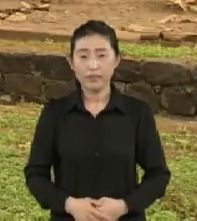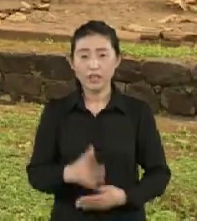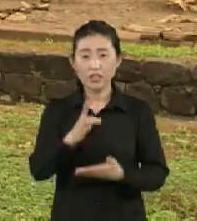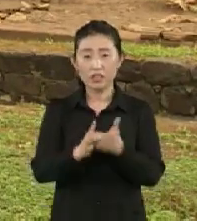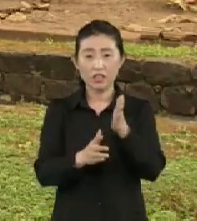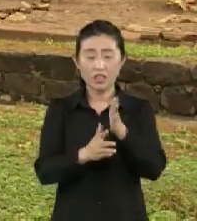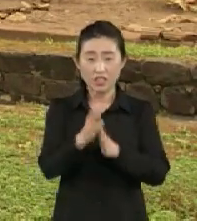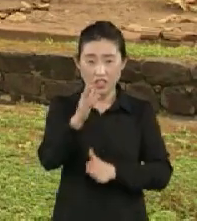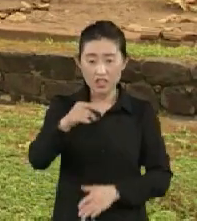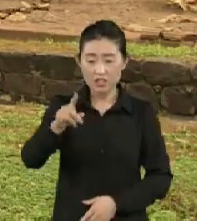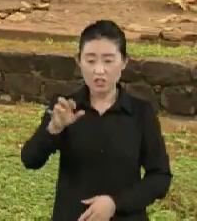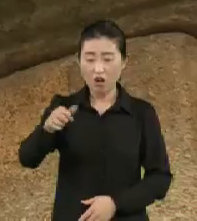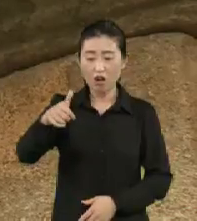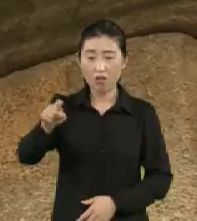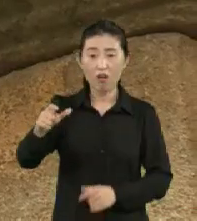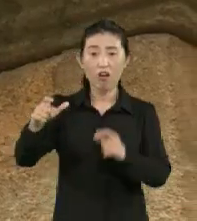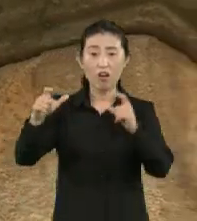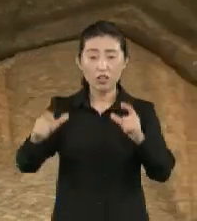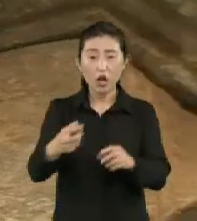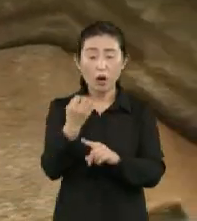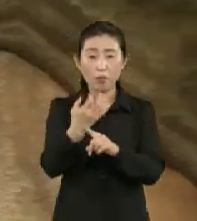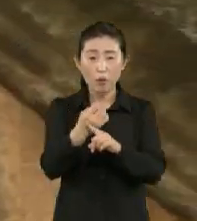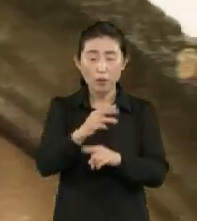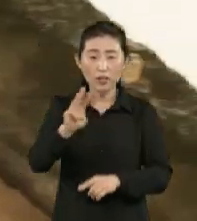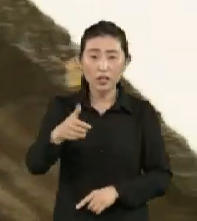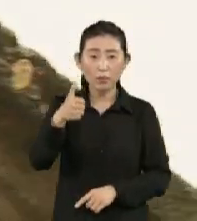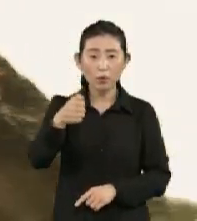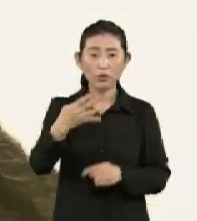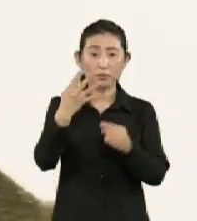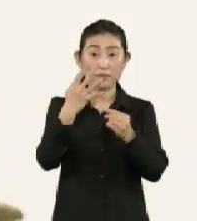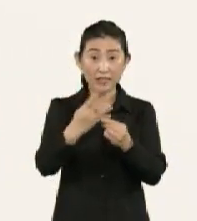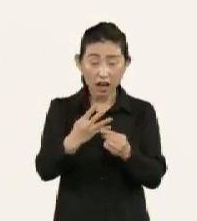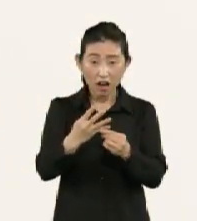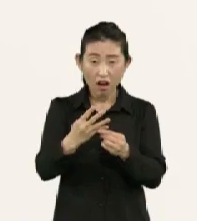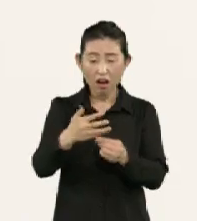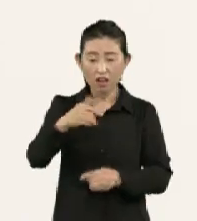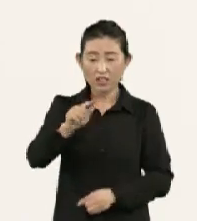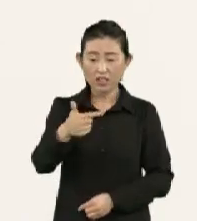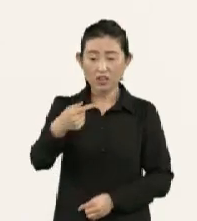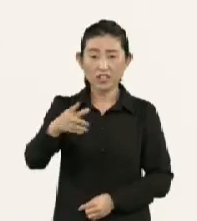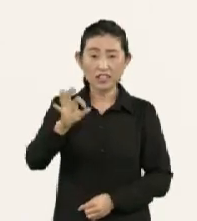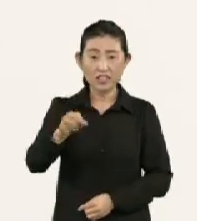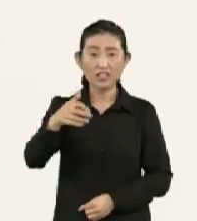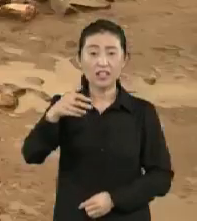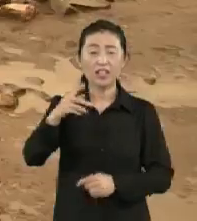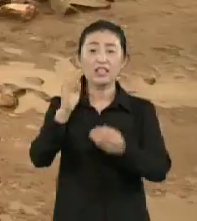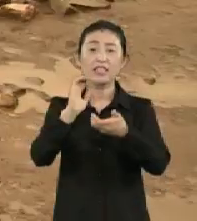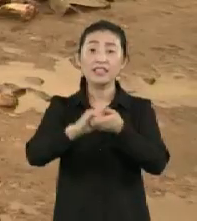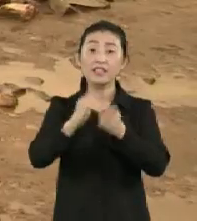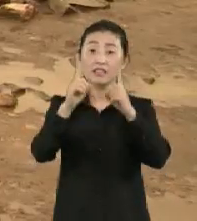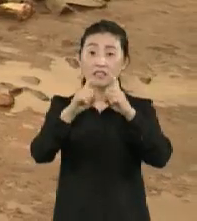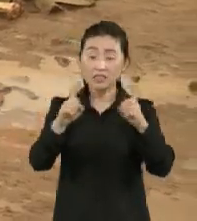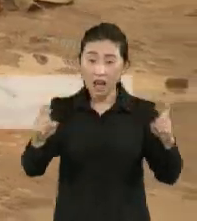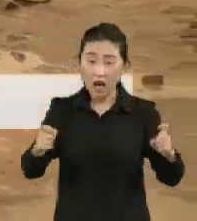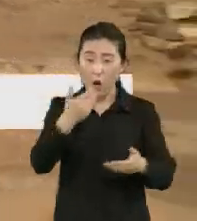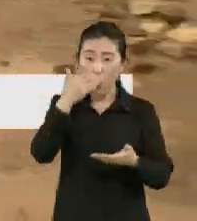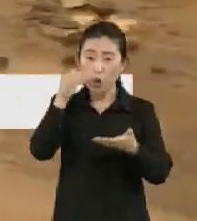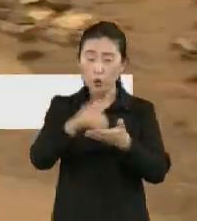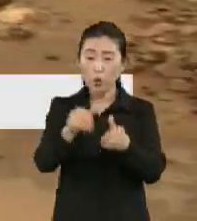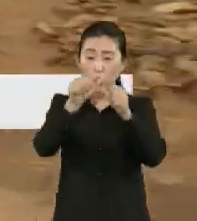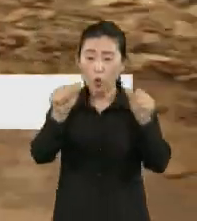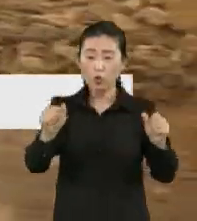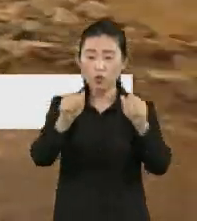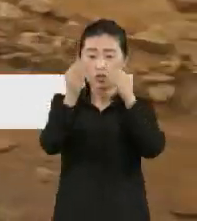천안시 서북구 성거읍에 있는 보물 제354호인 천흥사지 5층 석탑입니다. 석탑